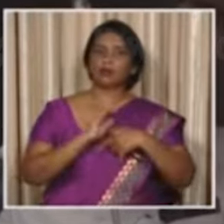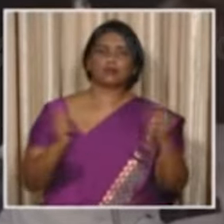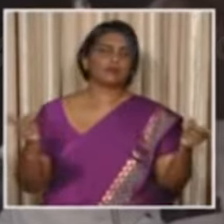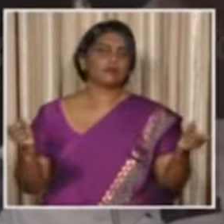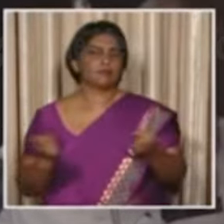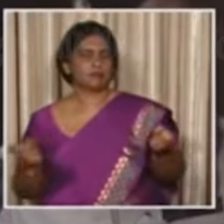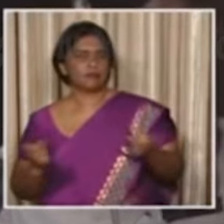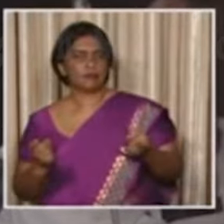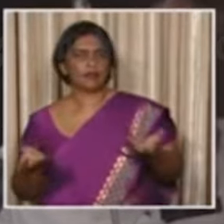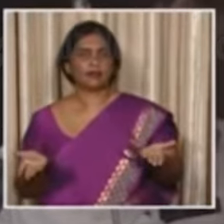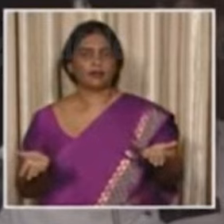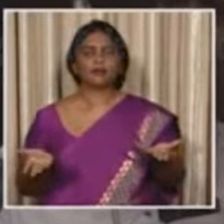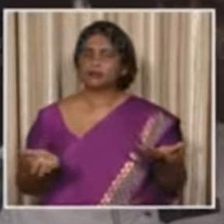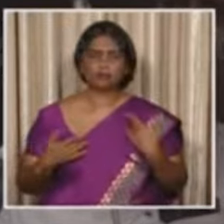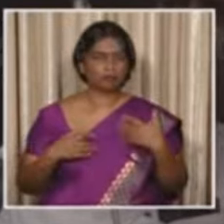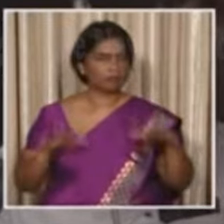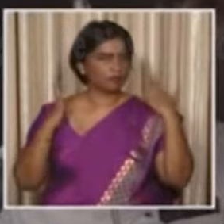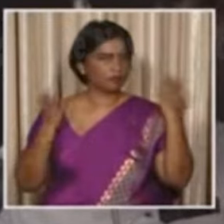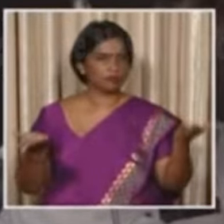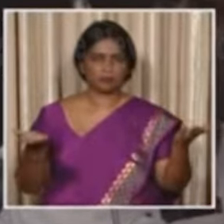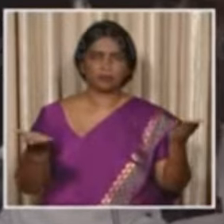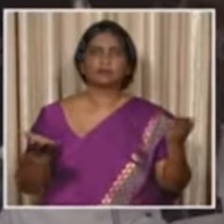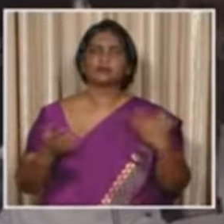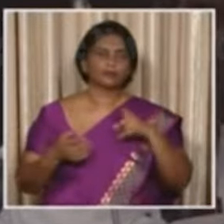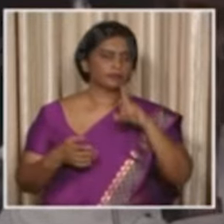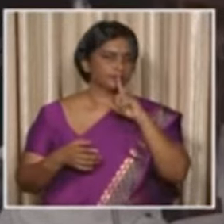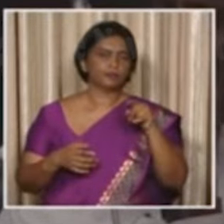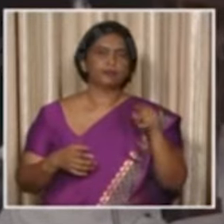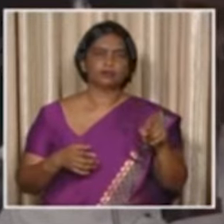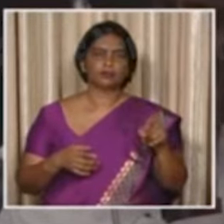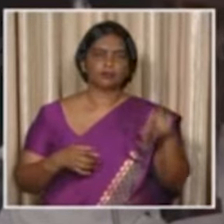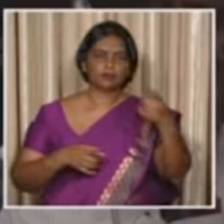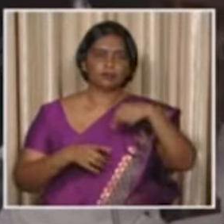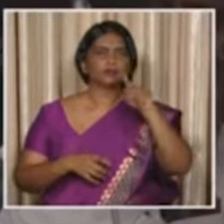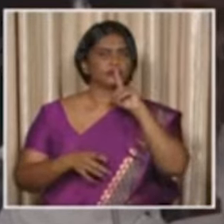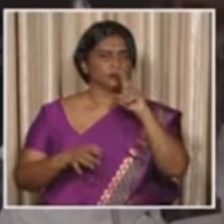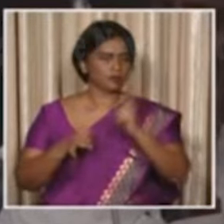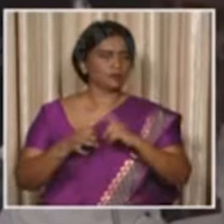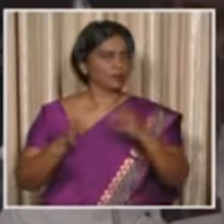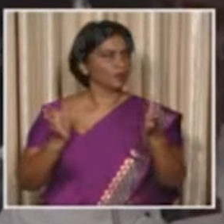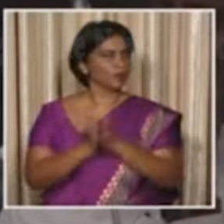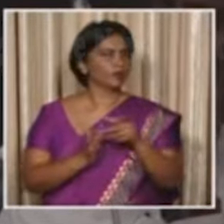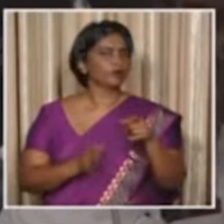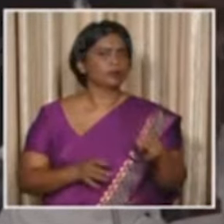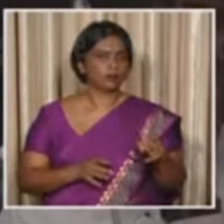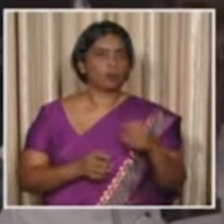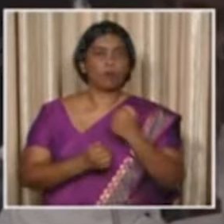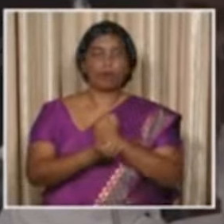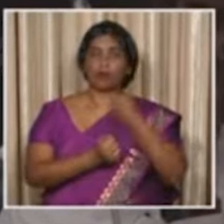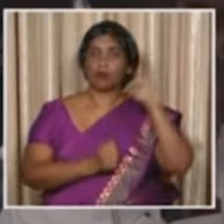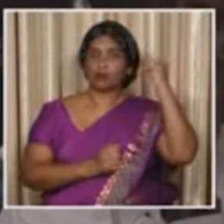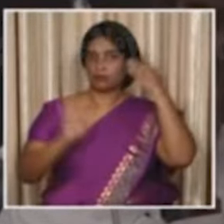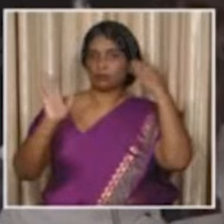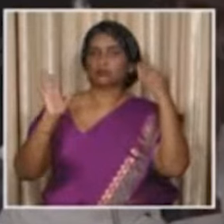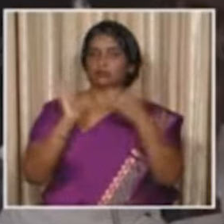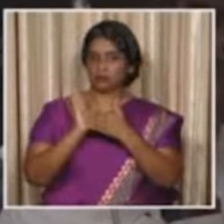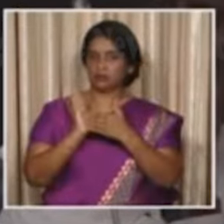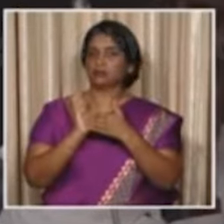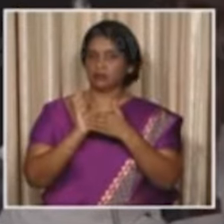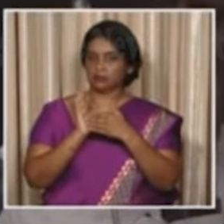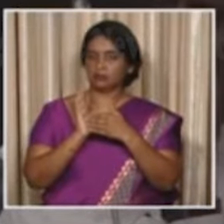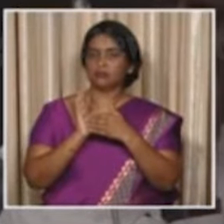එලනවා. මේක හරි විකාරයක්. එනිසා මං ඔබතුමාට කියන මේ සභාය මතුවෙච්ච ප්‍රශ්නයක් එක්ක මේක පොලිස් පොත්තුමාගේ අවධානට වහමයුම්